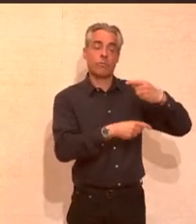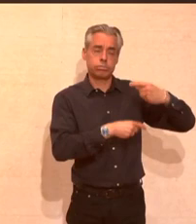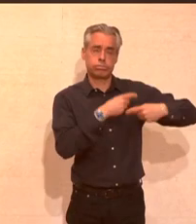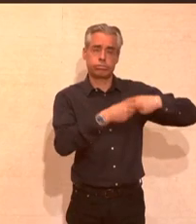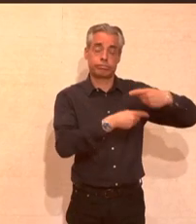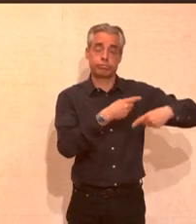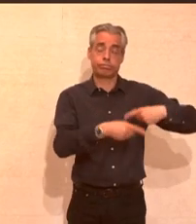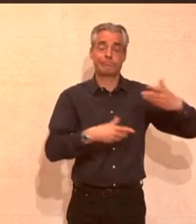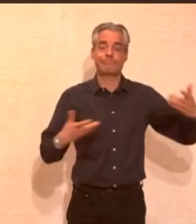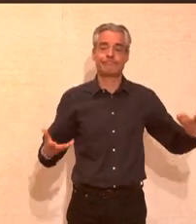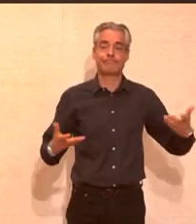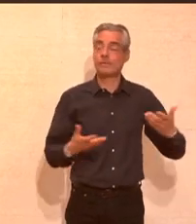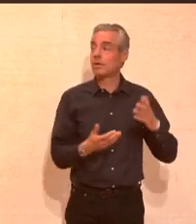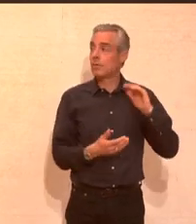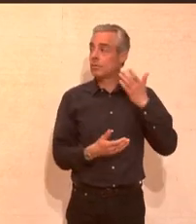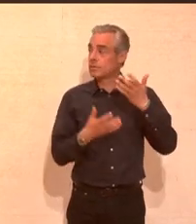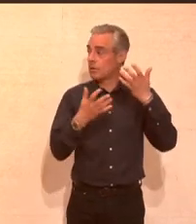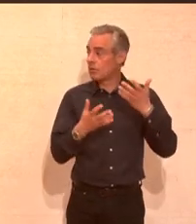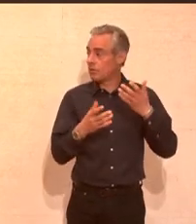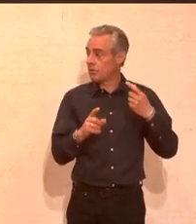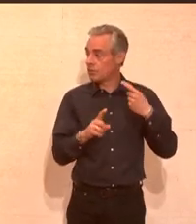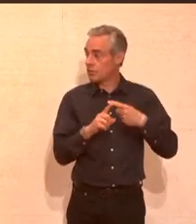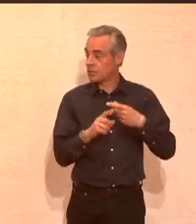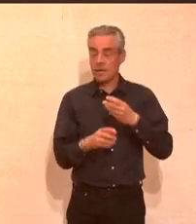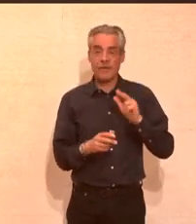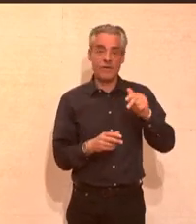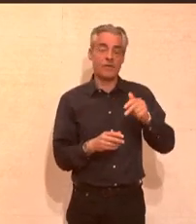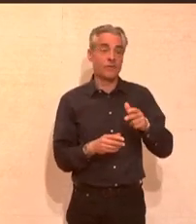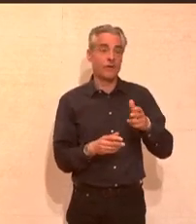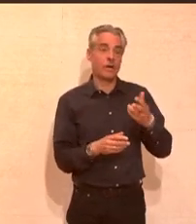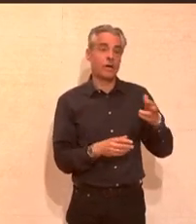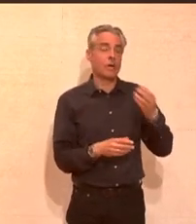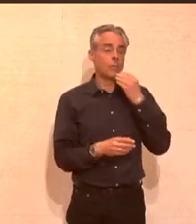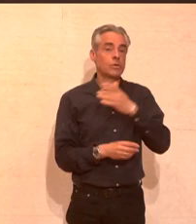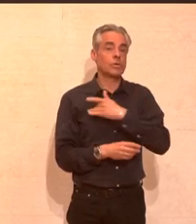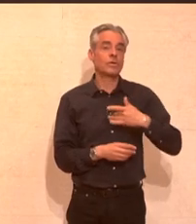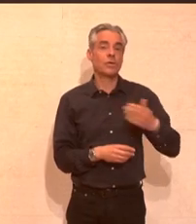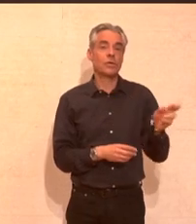pas et auquel nous souhaitons, ainsi qu'à son épouse, un prompt rétablissement.